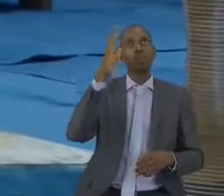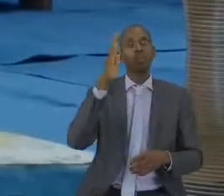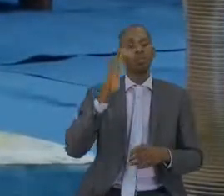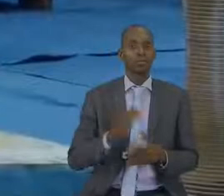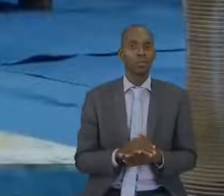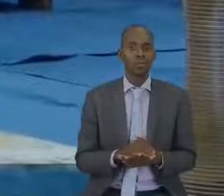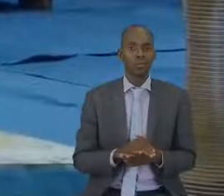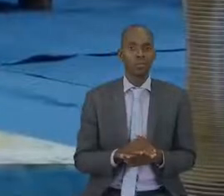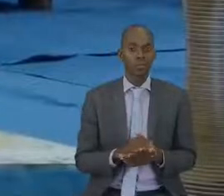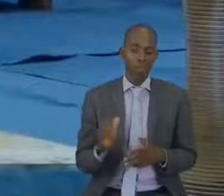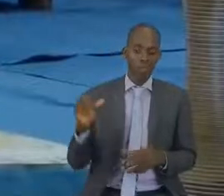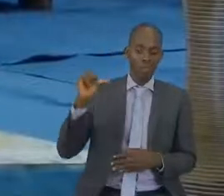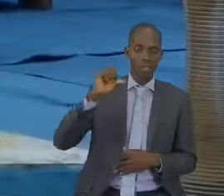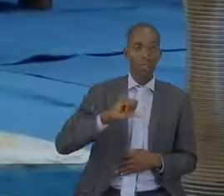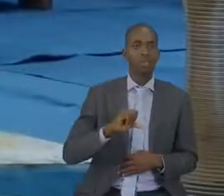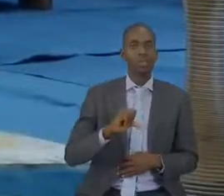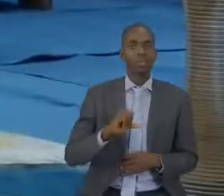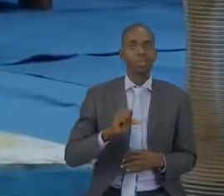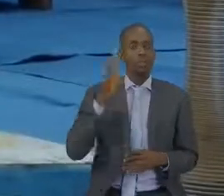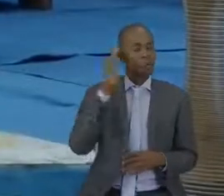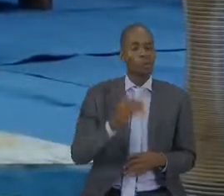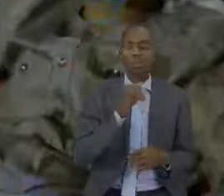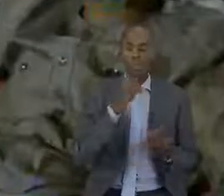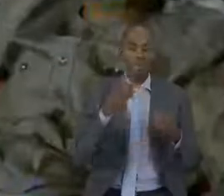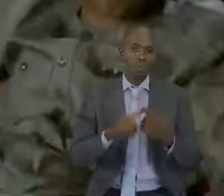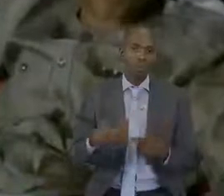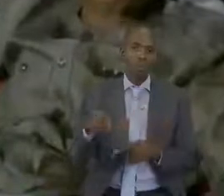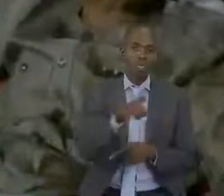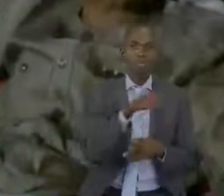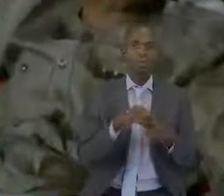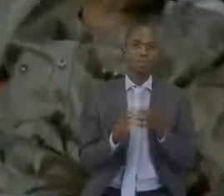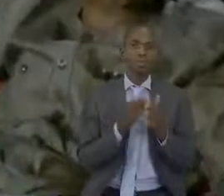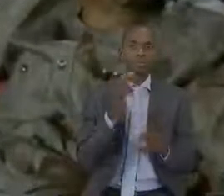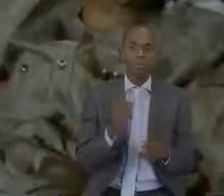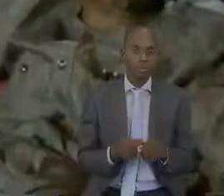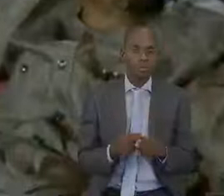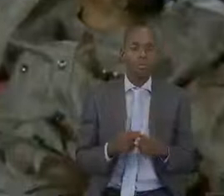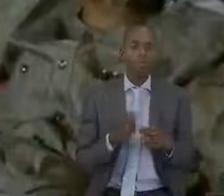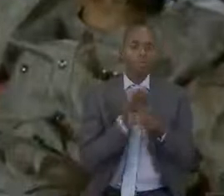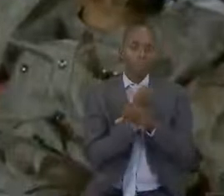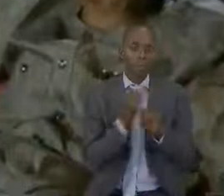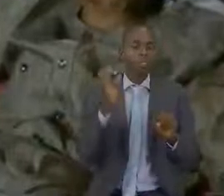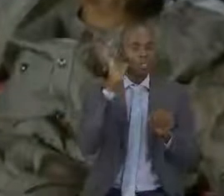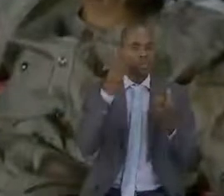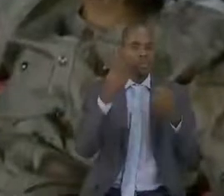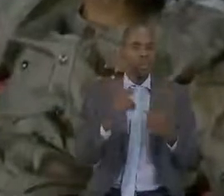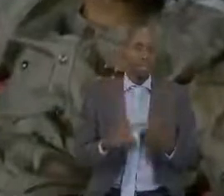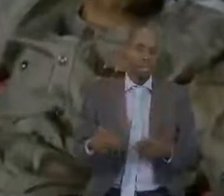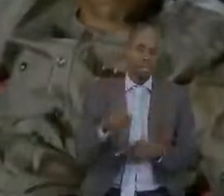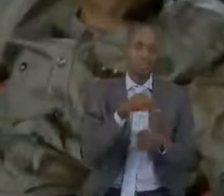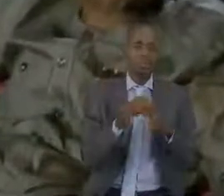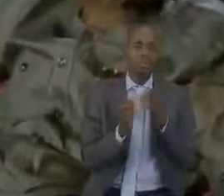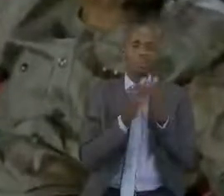La condamnation ne va pas venir chez toi. Le salut viendra pour toi.